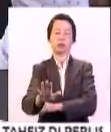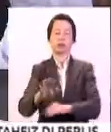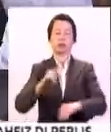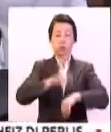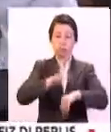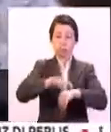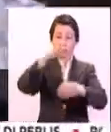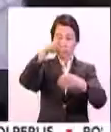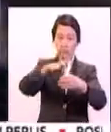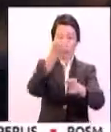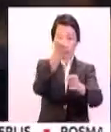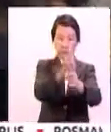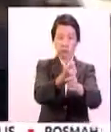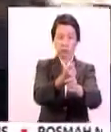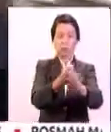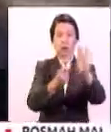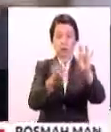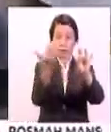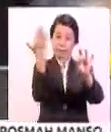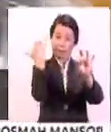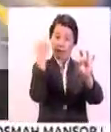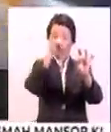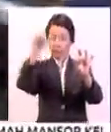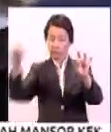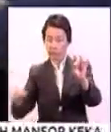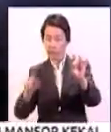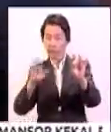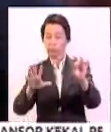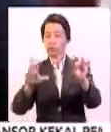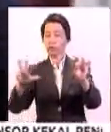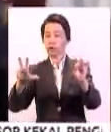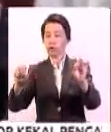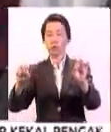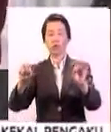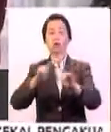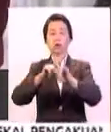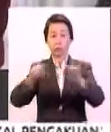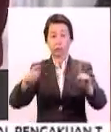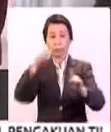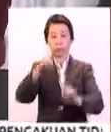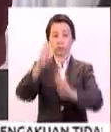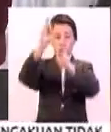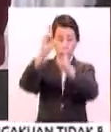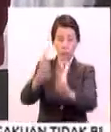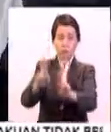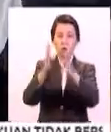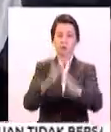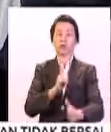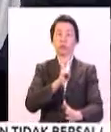waktu pengundian ditetapkan dari 8 pagi hingga 5.30 petang. Namun bagi menghormati umat